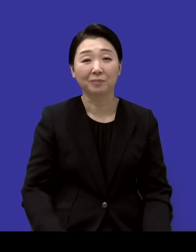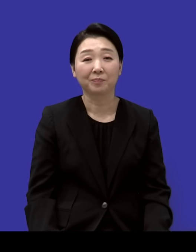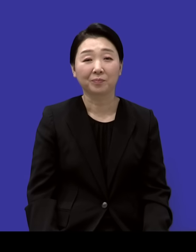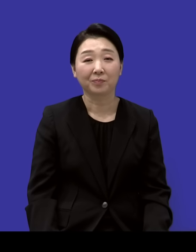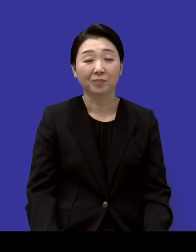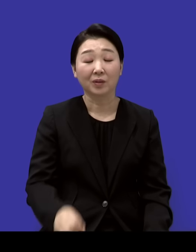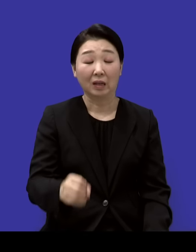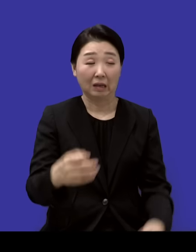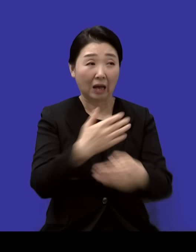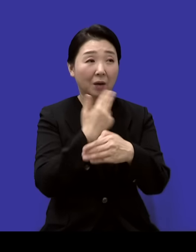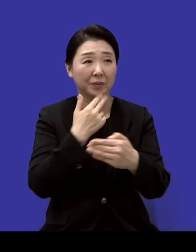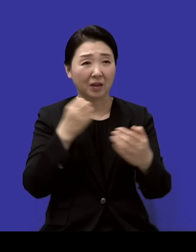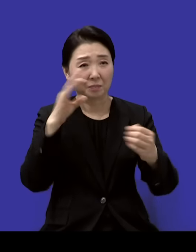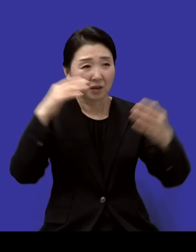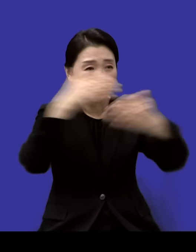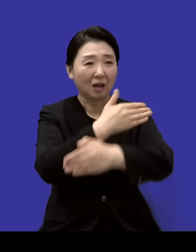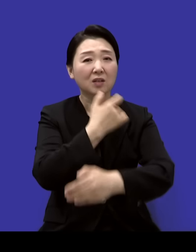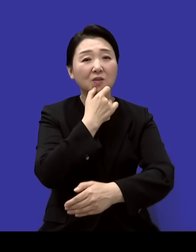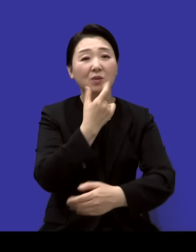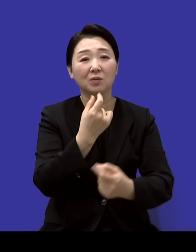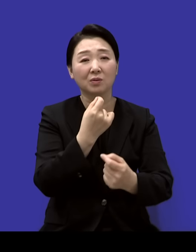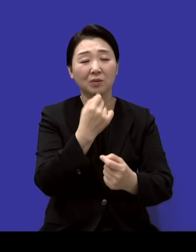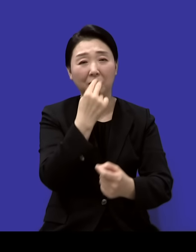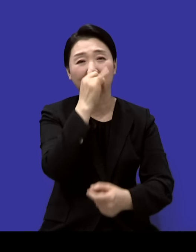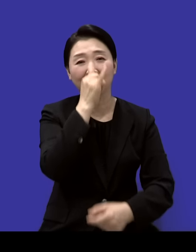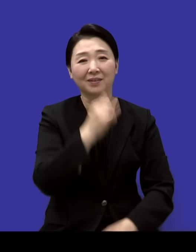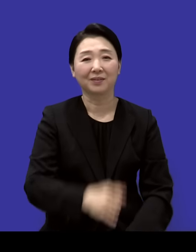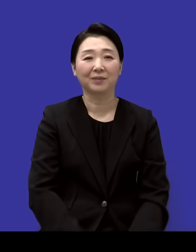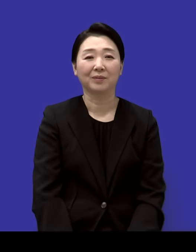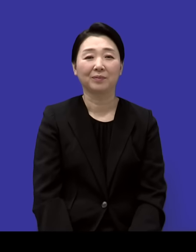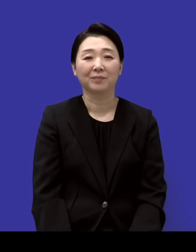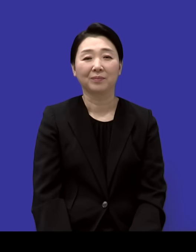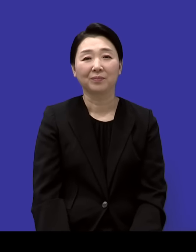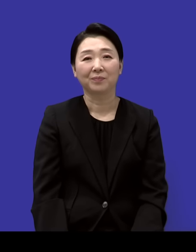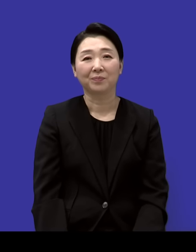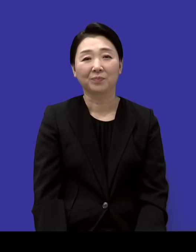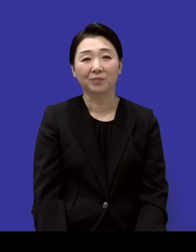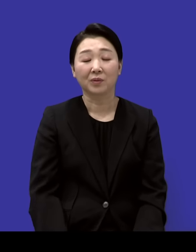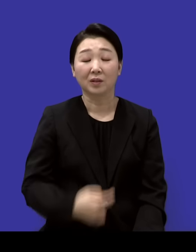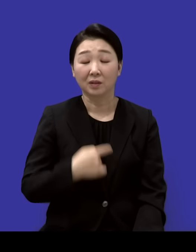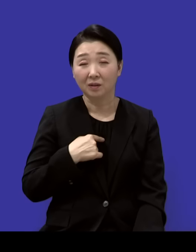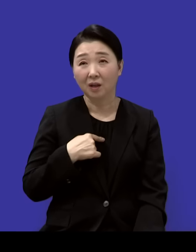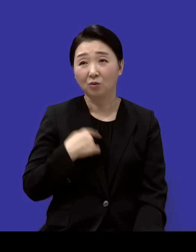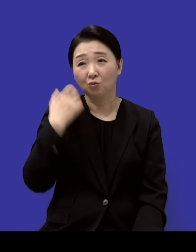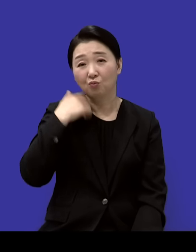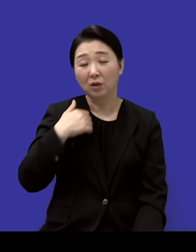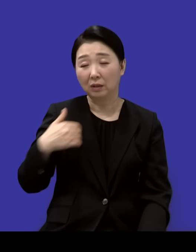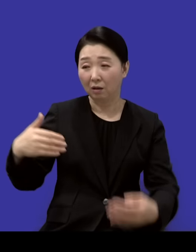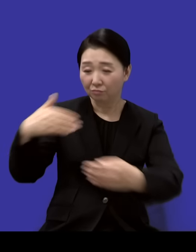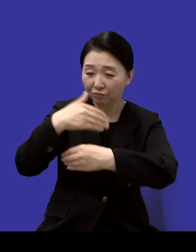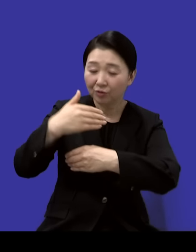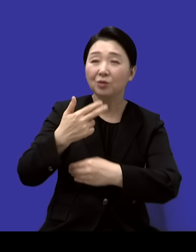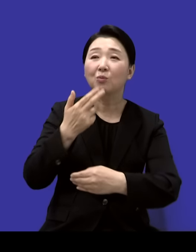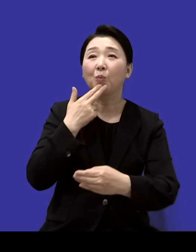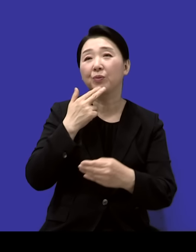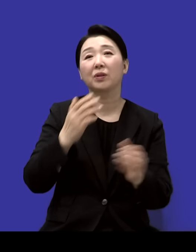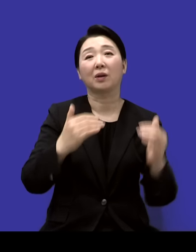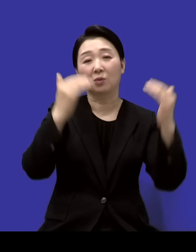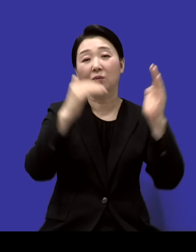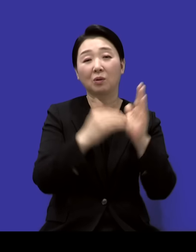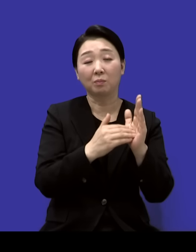갑자기 안 이러면 되게 싫어요. 그렇죠. 냄새 나죠. 그렇죠. 그러니까 저는 네. 참 그런 스킨십이 없이 컸는데 네. 그 친구가